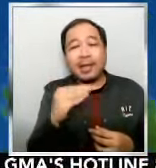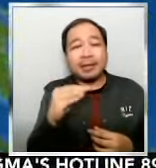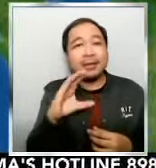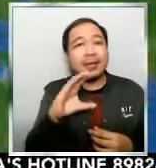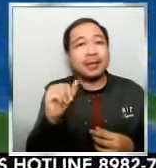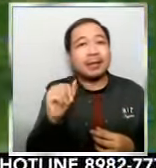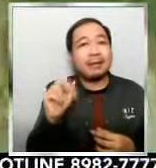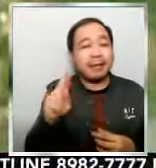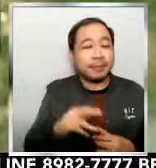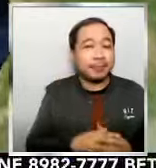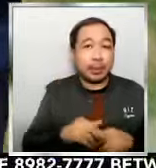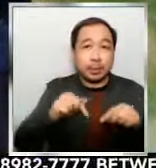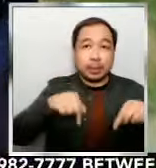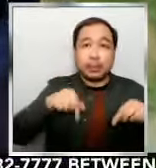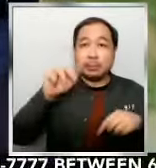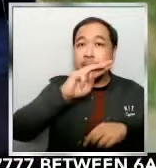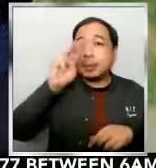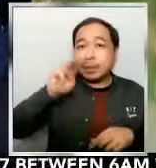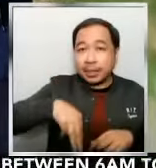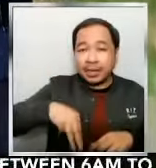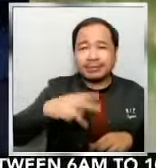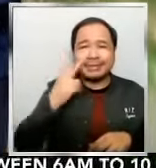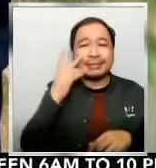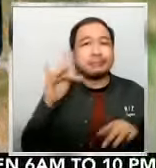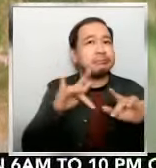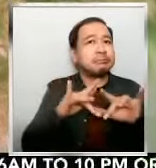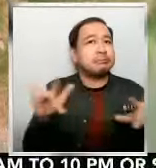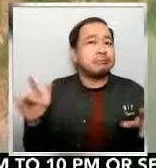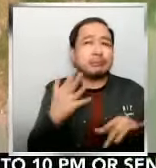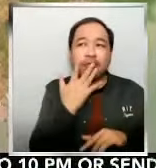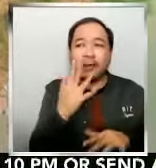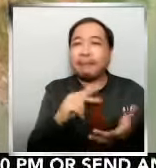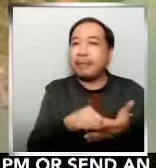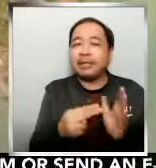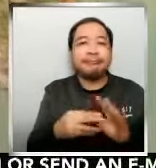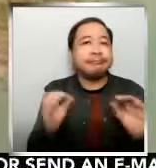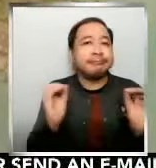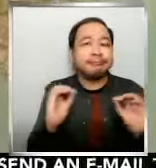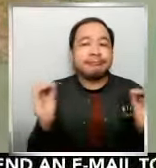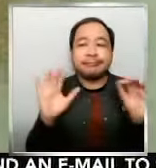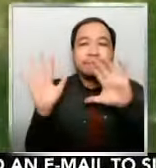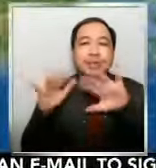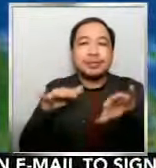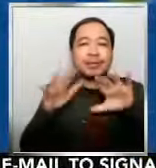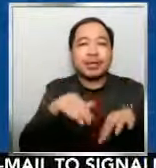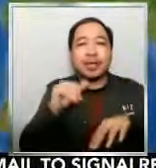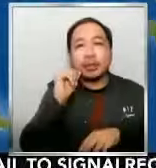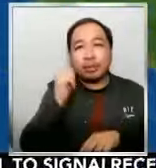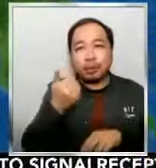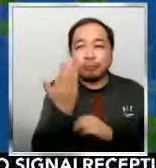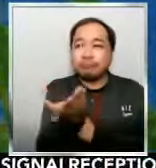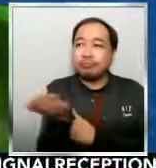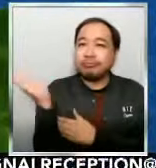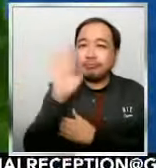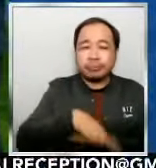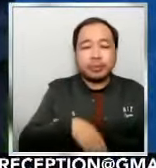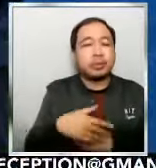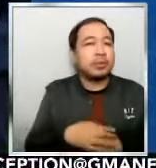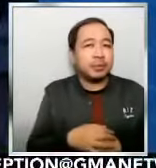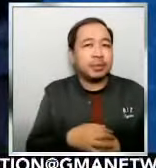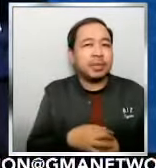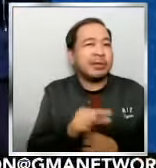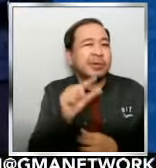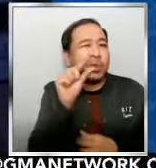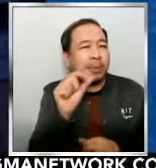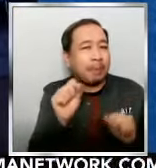Metro Manila, makikita nyo walang kulay, wala tayong aasahang ulan bukas po yan maghapon. Mababa rin ang tsansa ng ulan sa halos